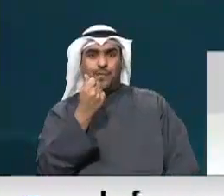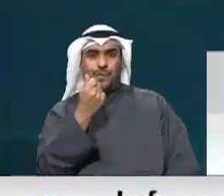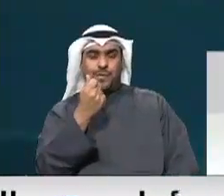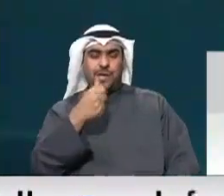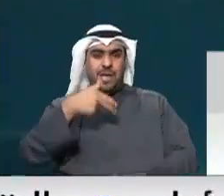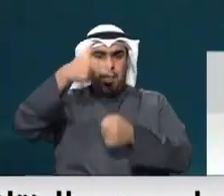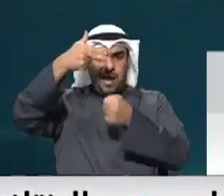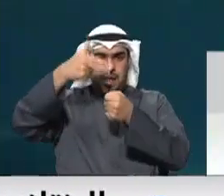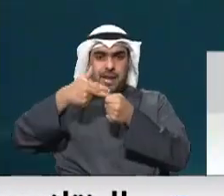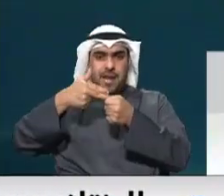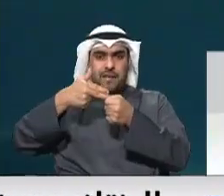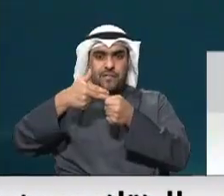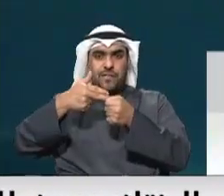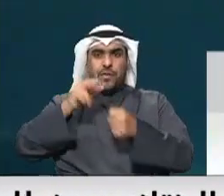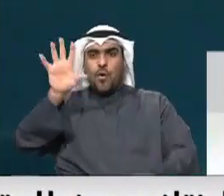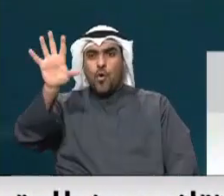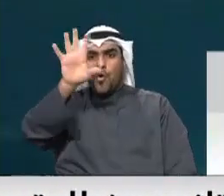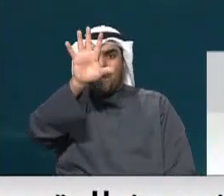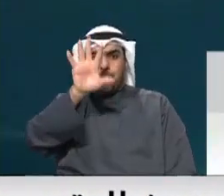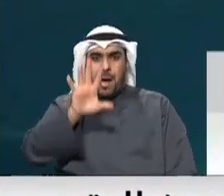العقود الآجلة لخام برنت